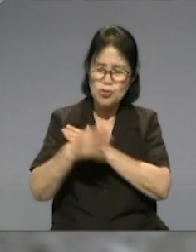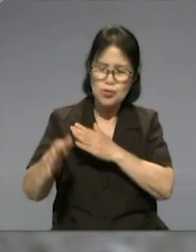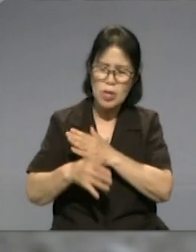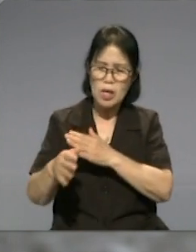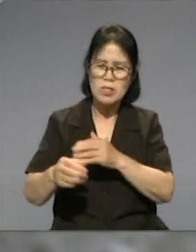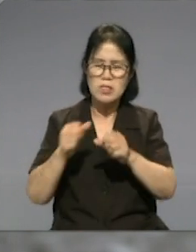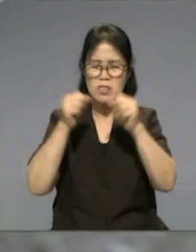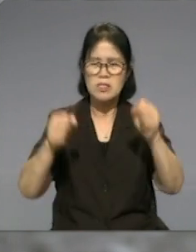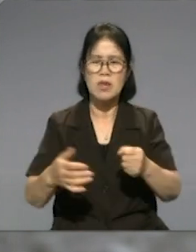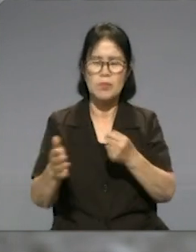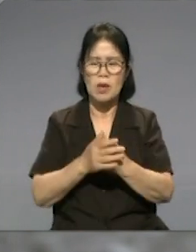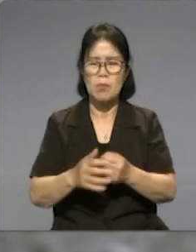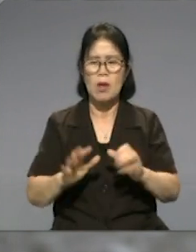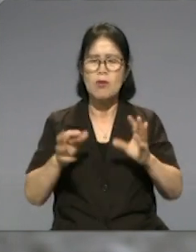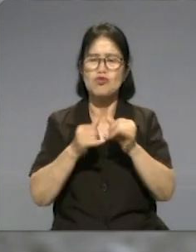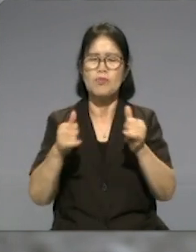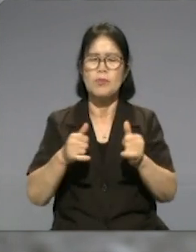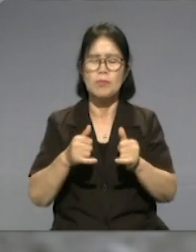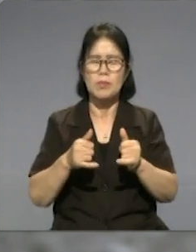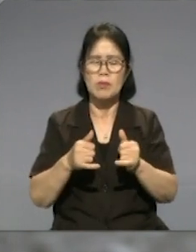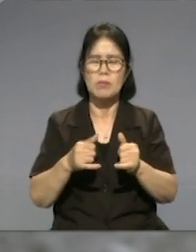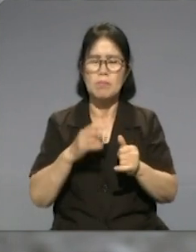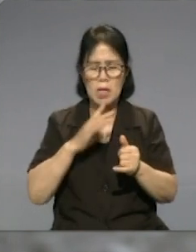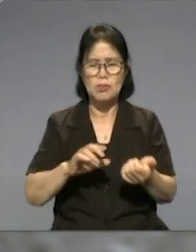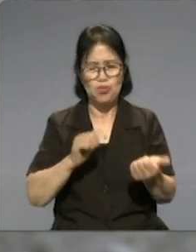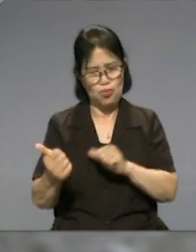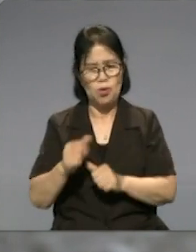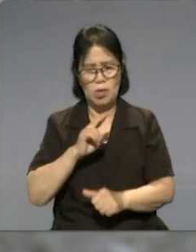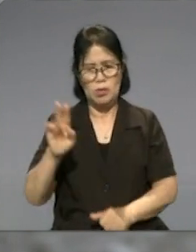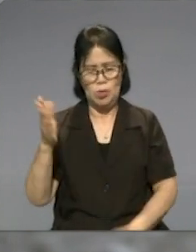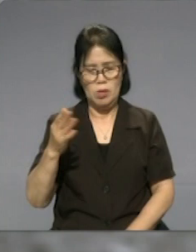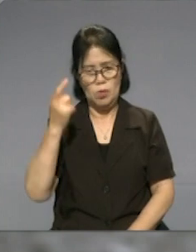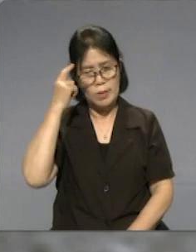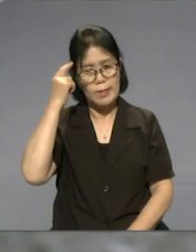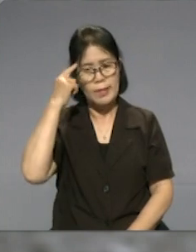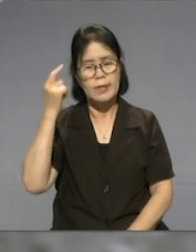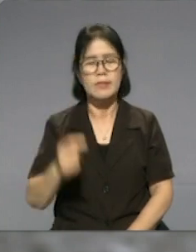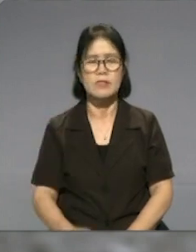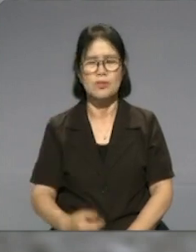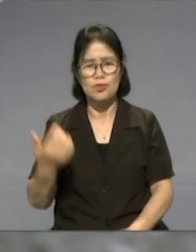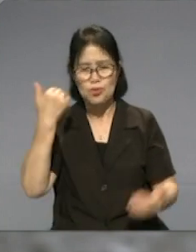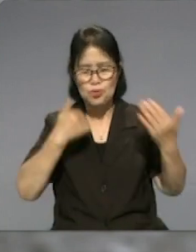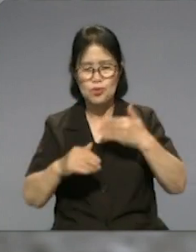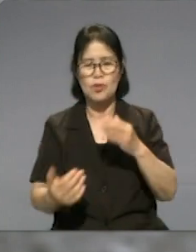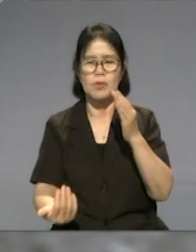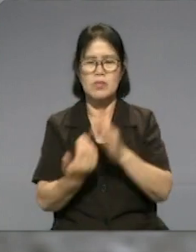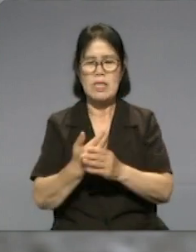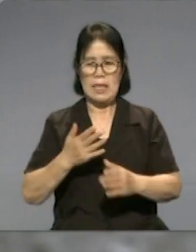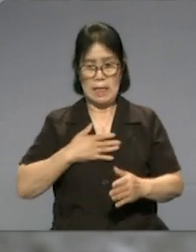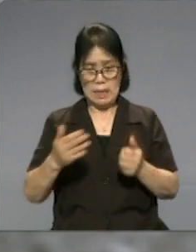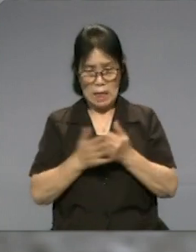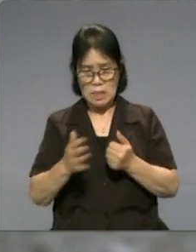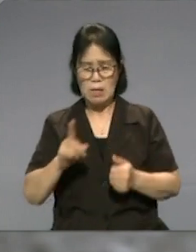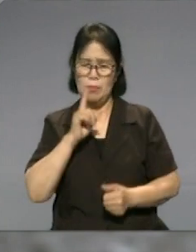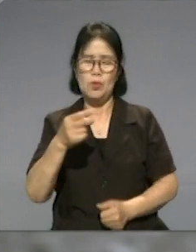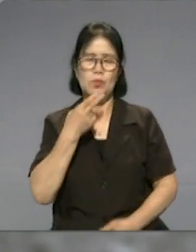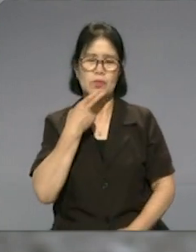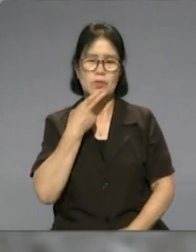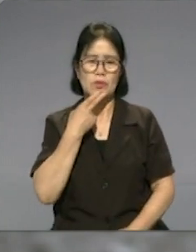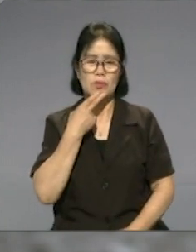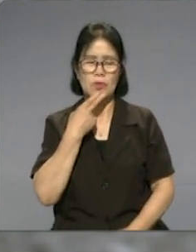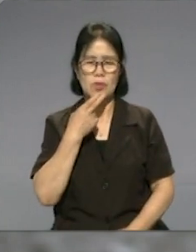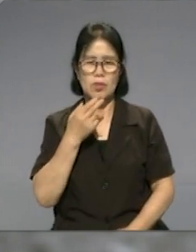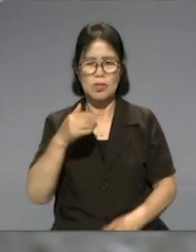시스템으로 왜 죄 없는 국민만 준비 못한 이별을 맞아야 할까요? 그 누구도 이번 사태에 내 탓이라 하지 않는데 비 오는